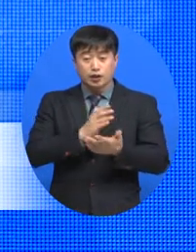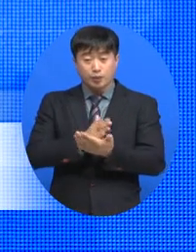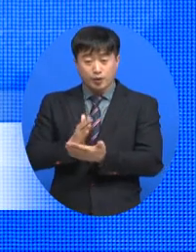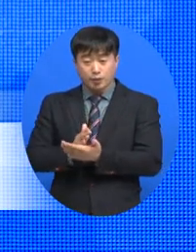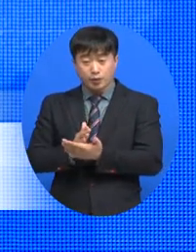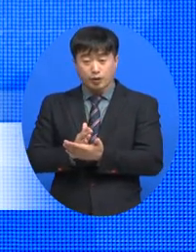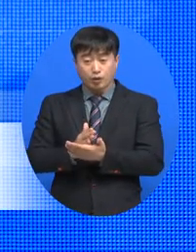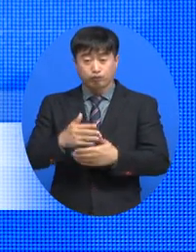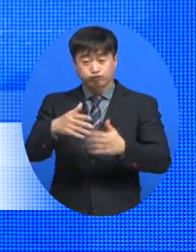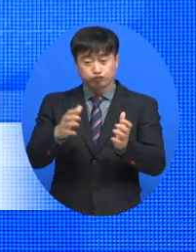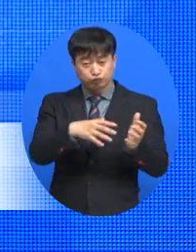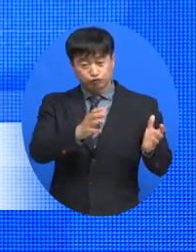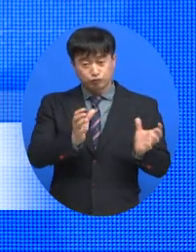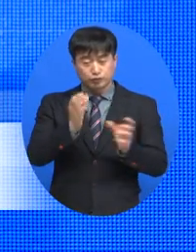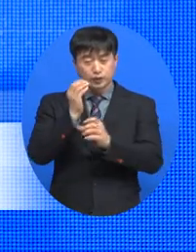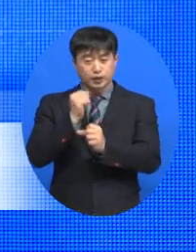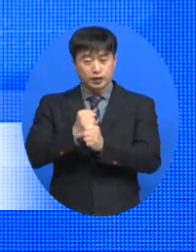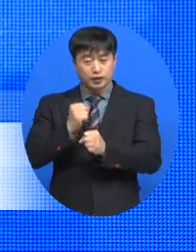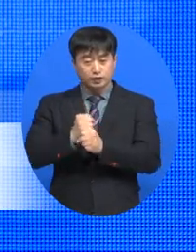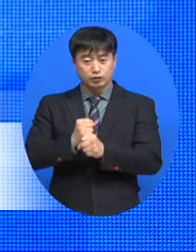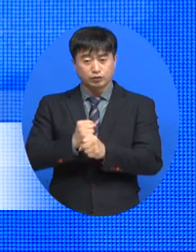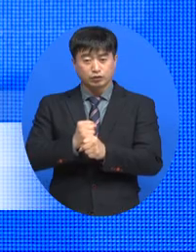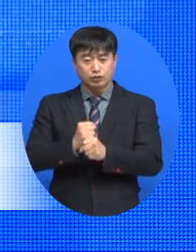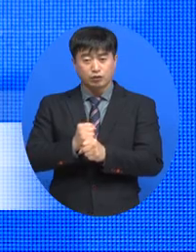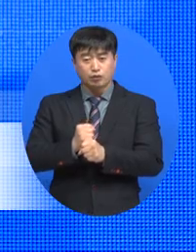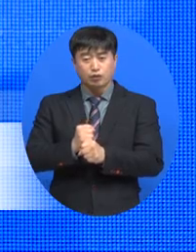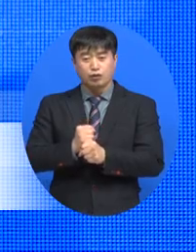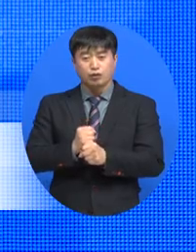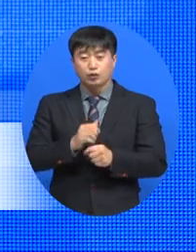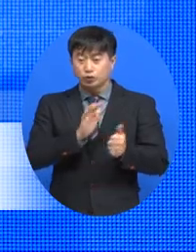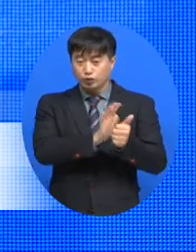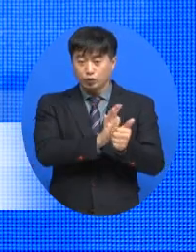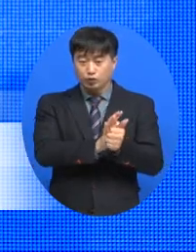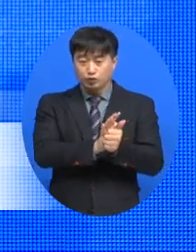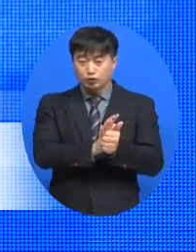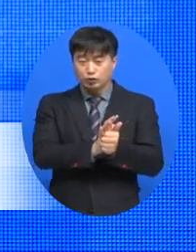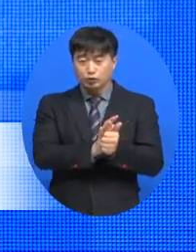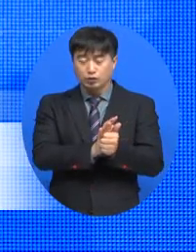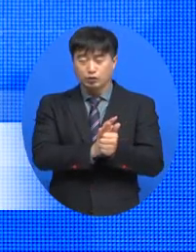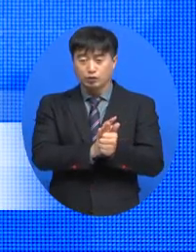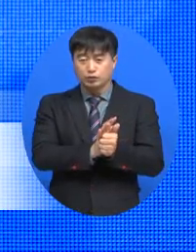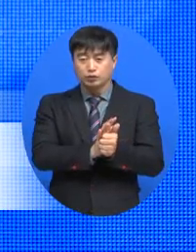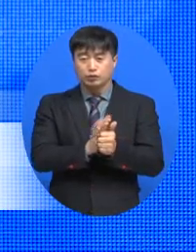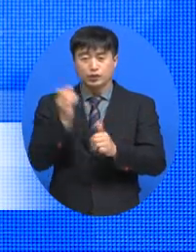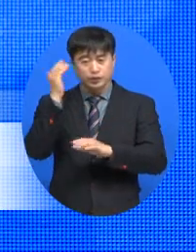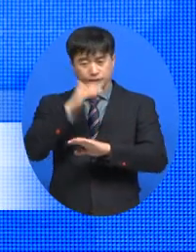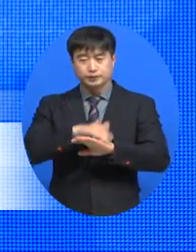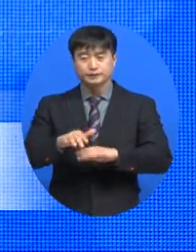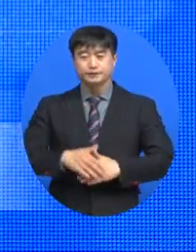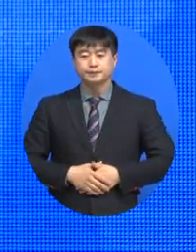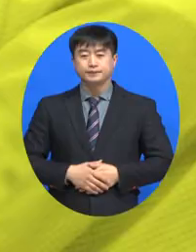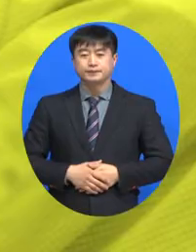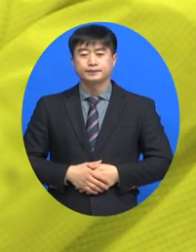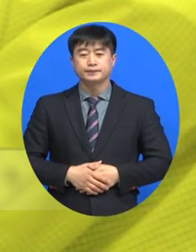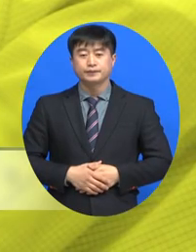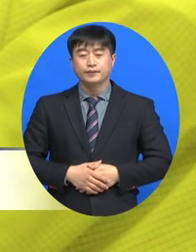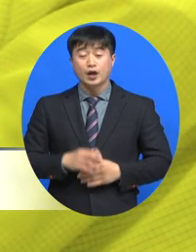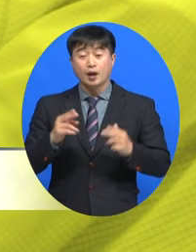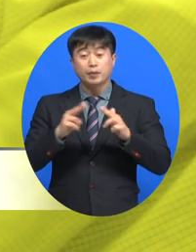산업별로 과를 만들기로 했습니다 아낌없는 지원을 언스탑 서비스로 하도록 하겠습니다